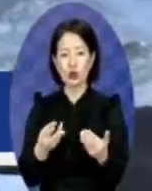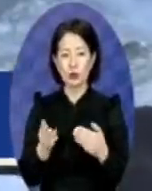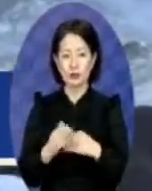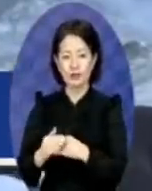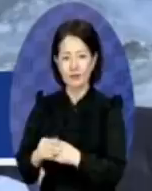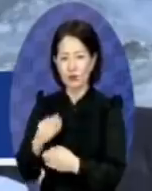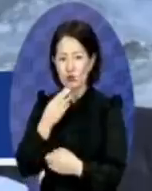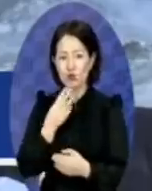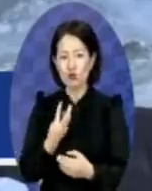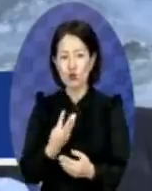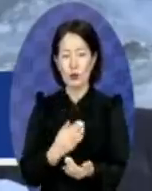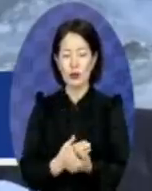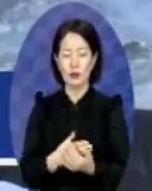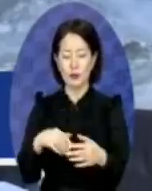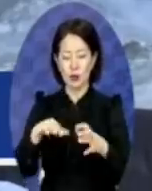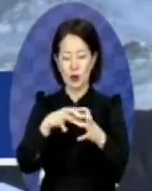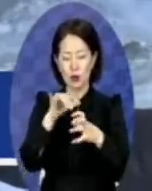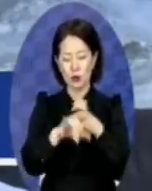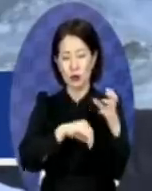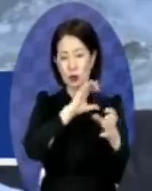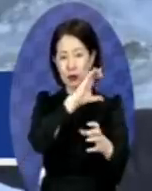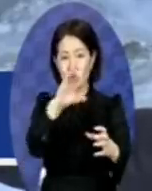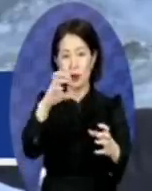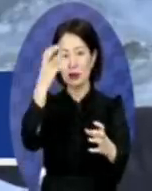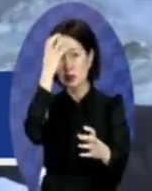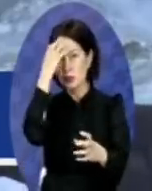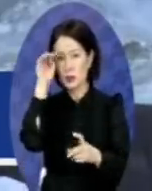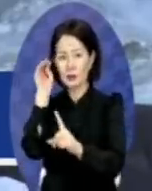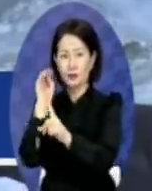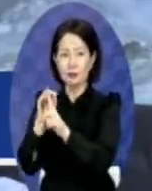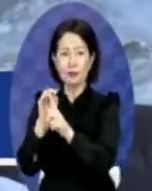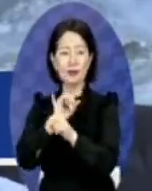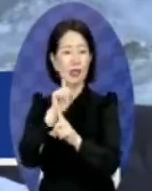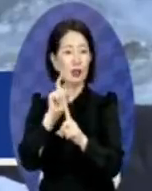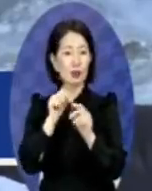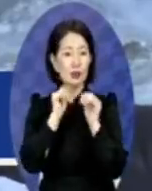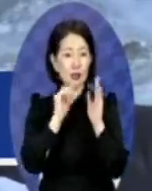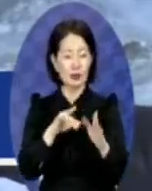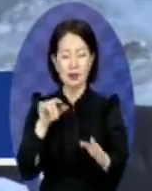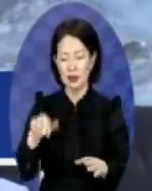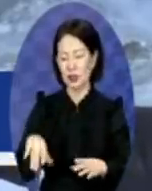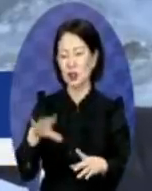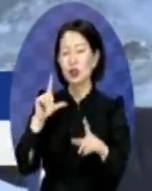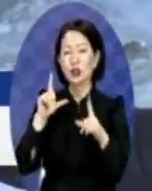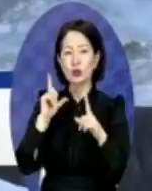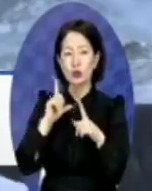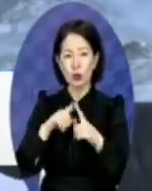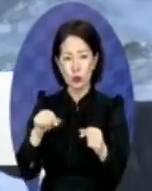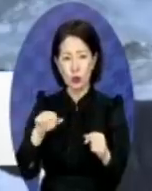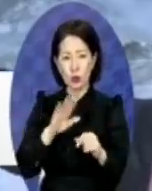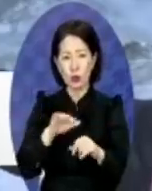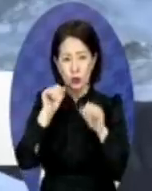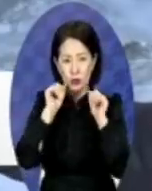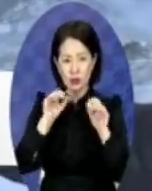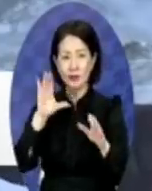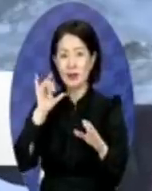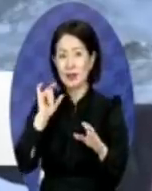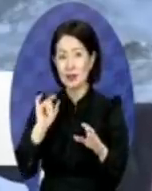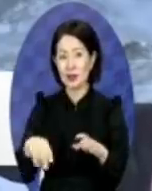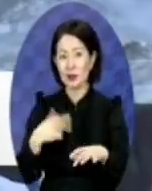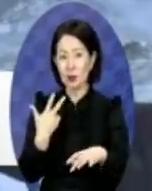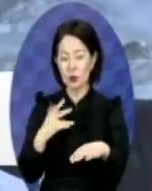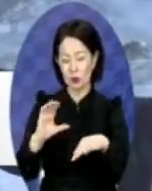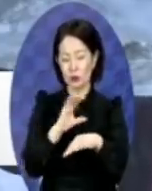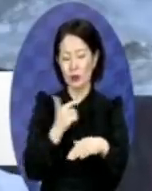байгууллагуудад засгийн газарт асуудал тавиад байгаа. Саяхан Японы Күүктиг Вэх сангаас 3 сумд гэрээ хийгээд бас